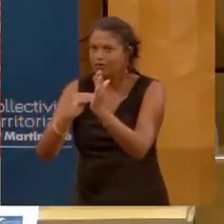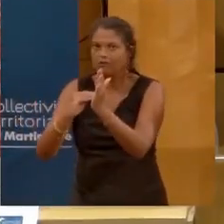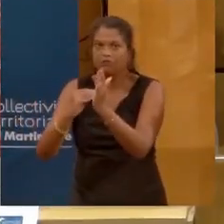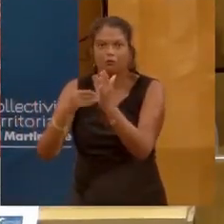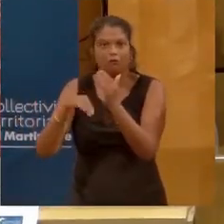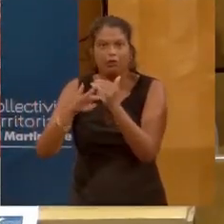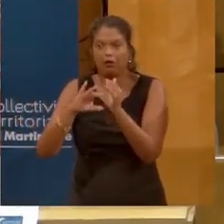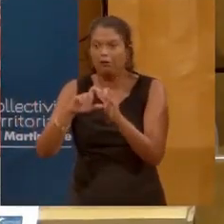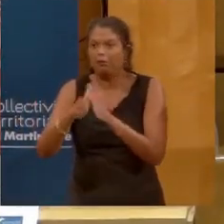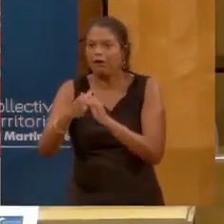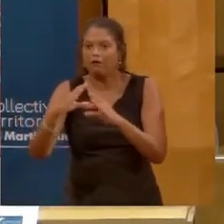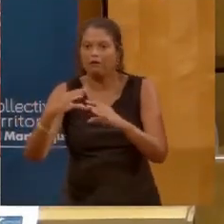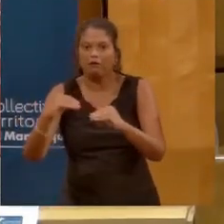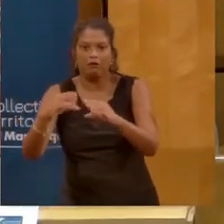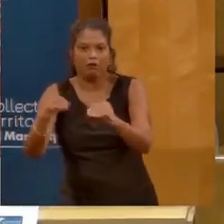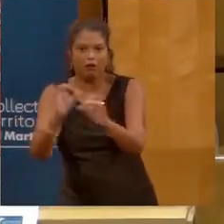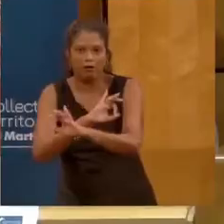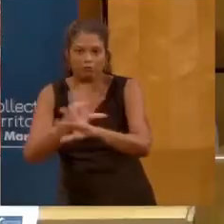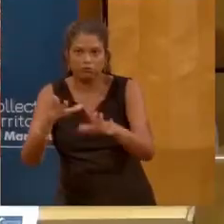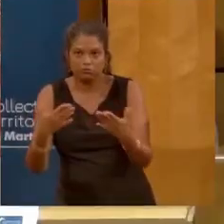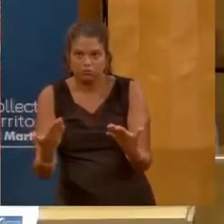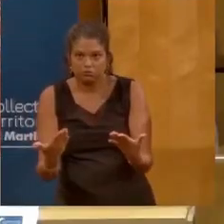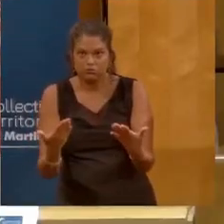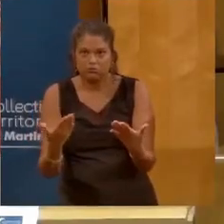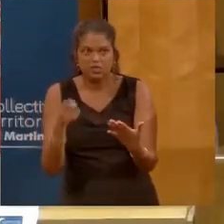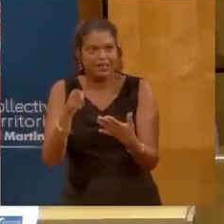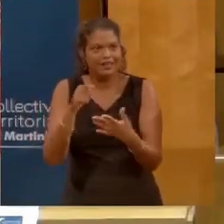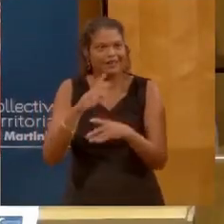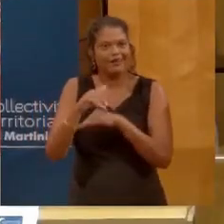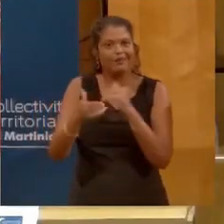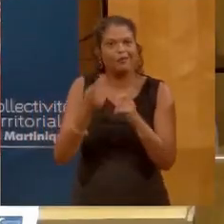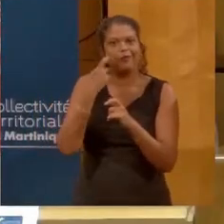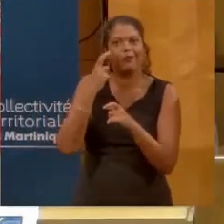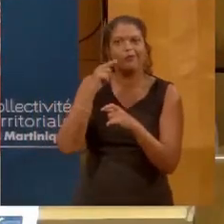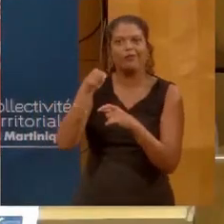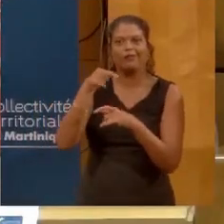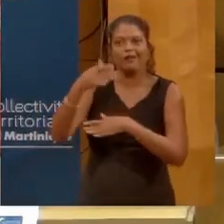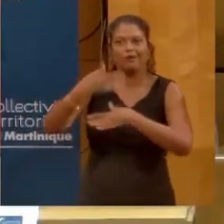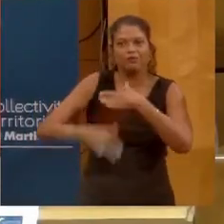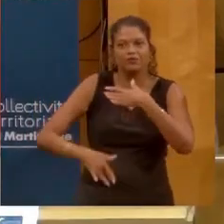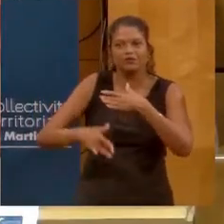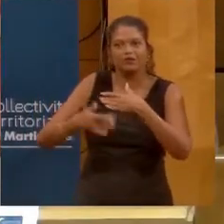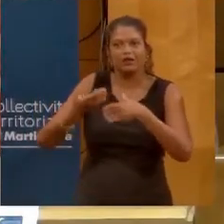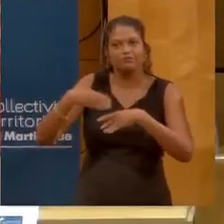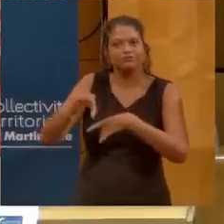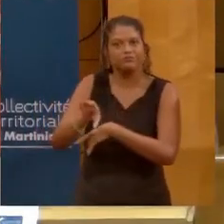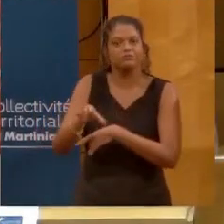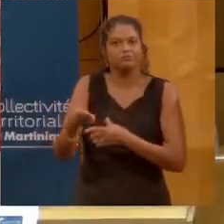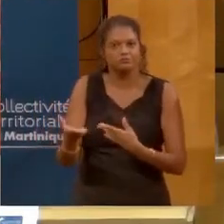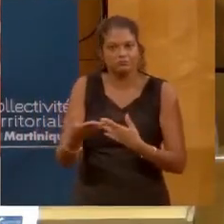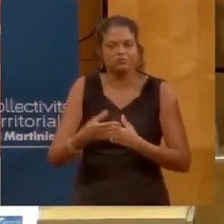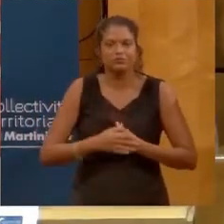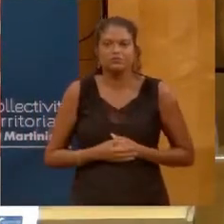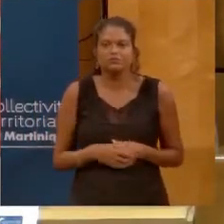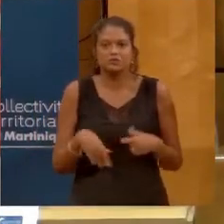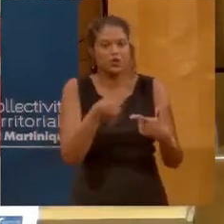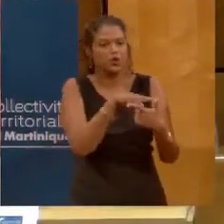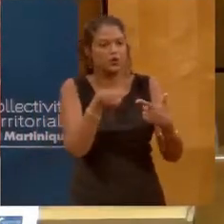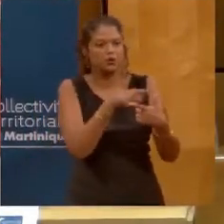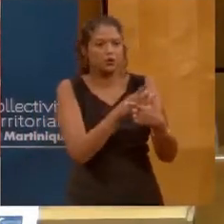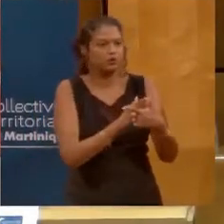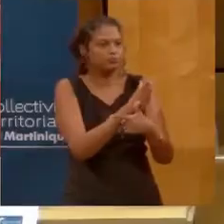faits. Puis on constatera des retards dans l'investissement. Donc, il y a donc deux aspects. Un